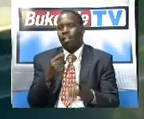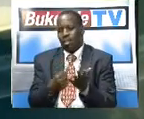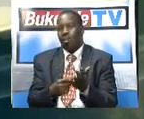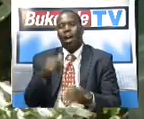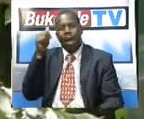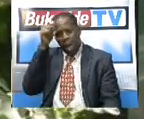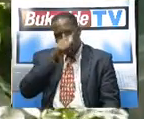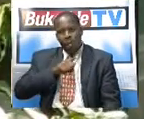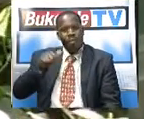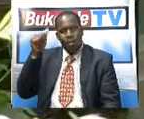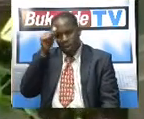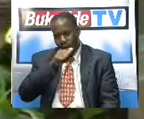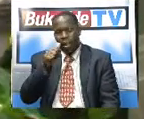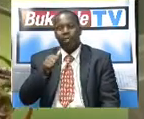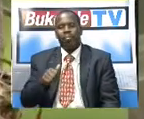Africa.